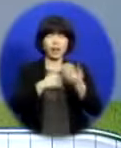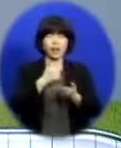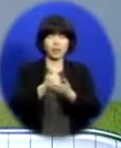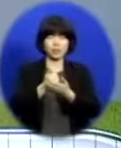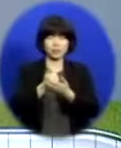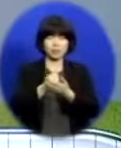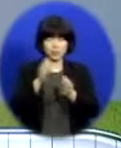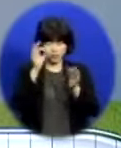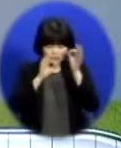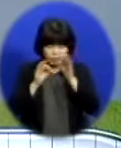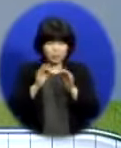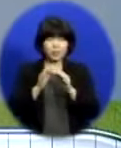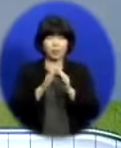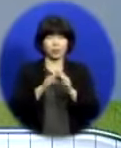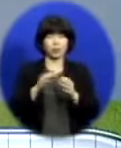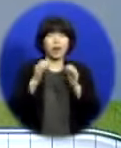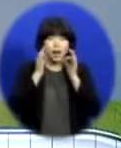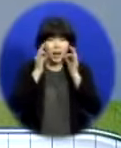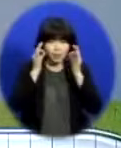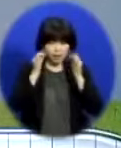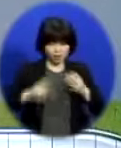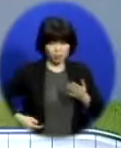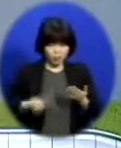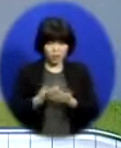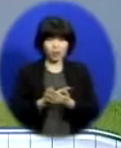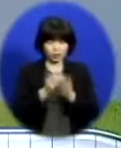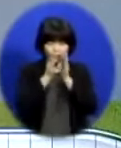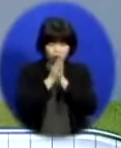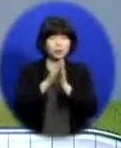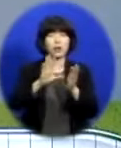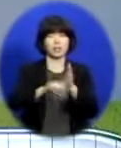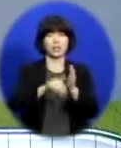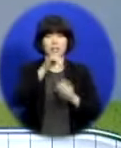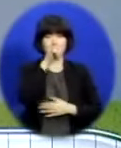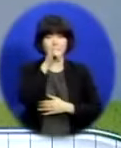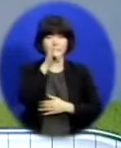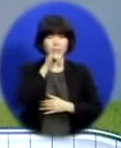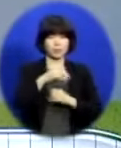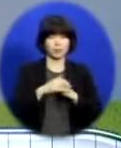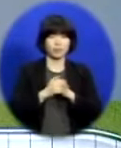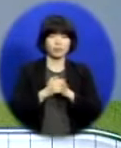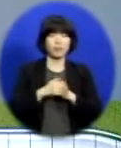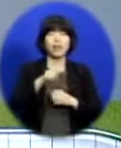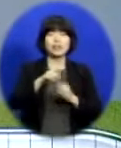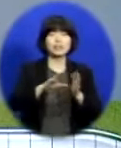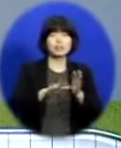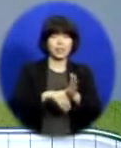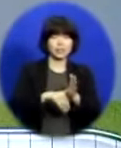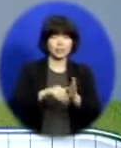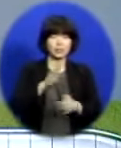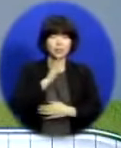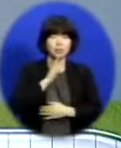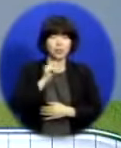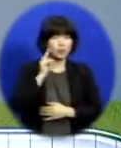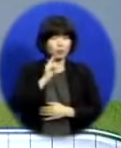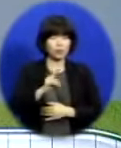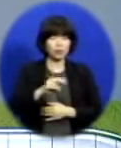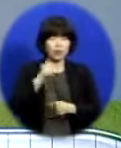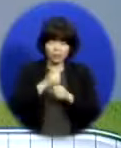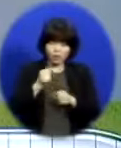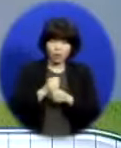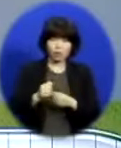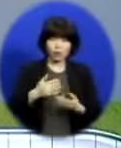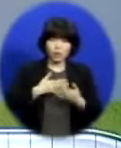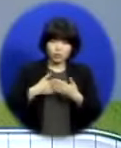하나님 앞에 울며 회개하고 기도하던 때가 있었습니다 그때는 정말 너무나도 당황스럽고